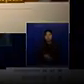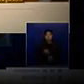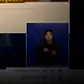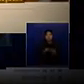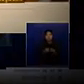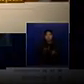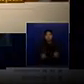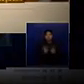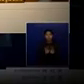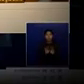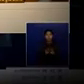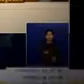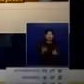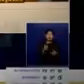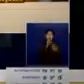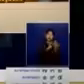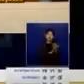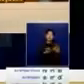ววันนี้ไม่เกิดขึ้นในประเทศไทย